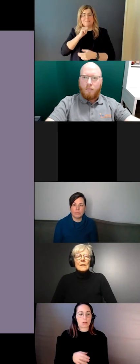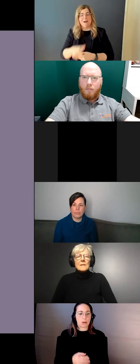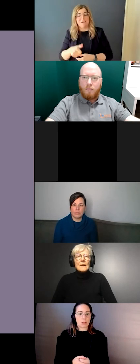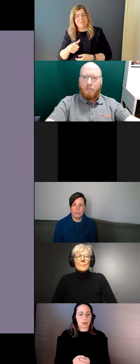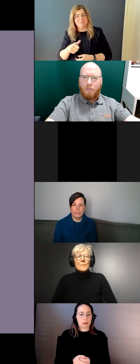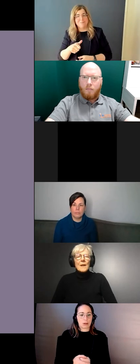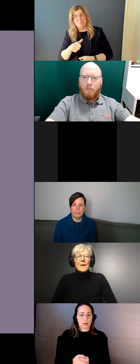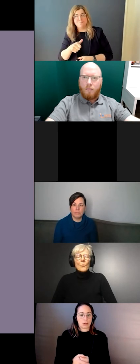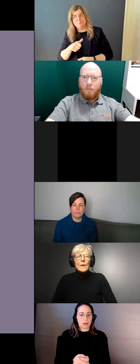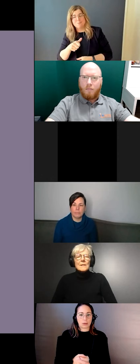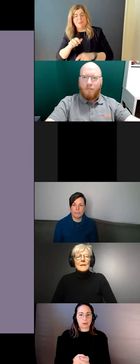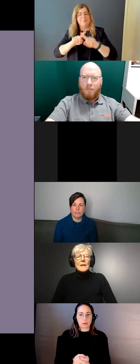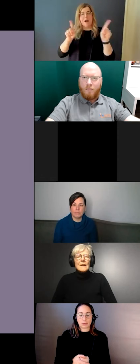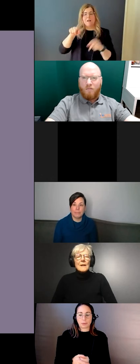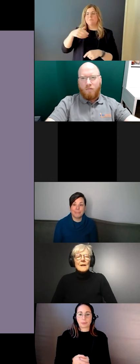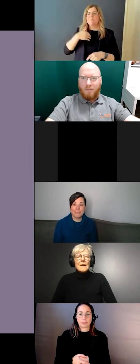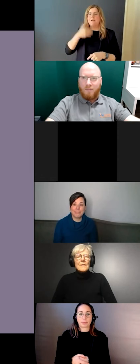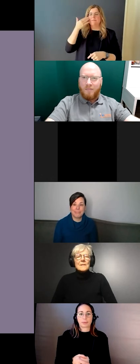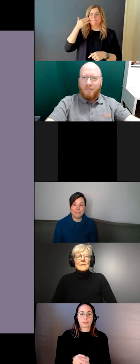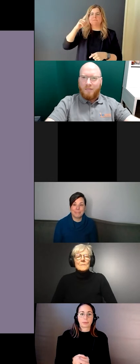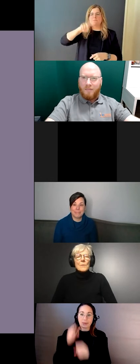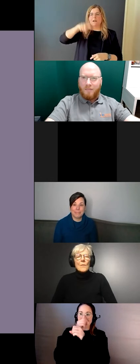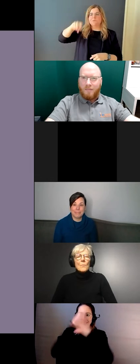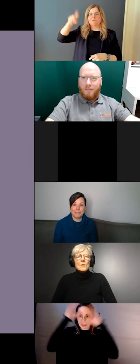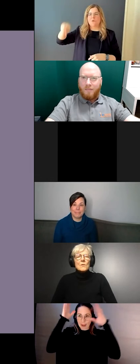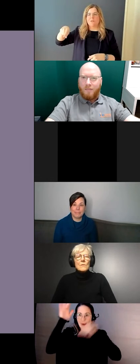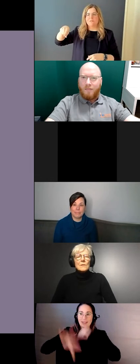Donc, la conception universelle, c'est une très bonne idée.